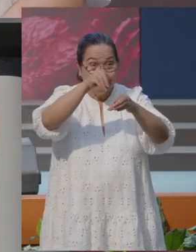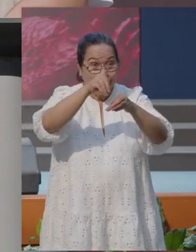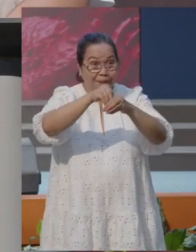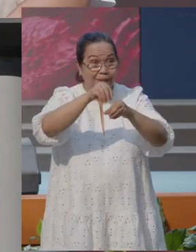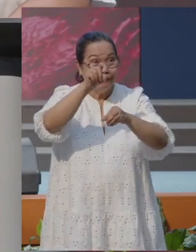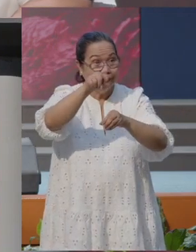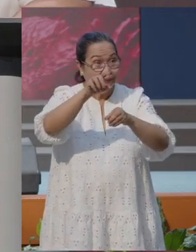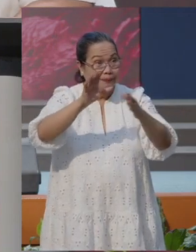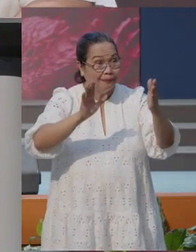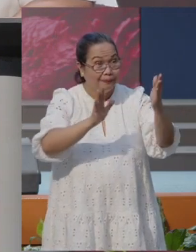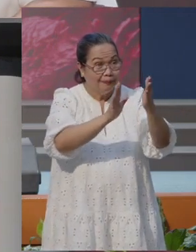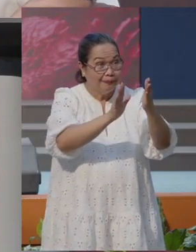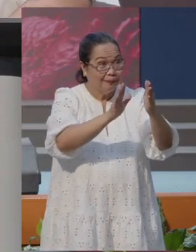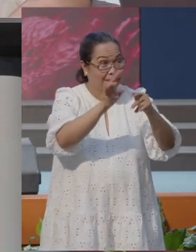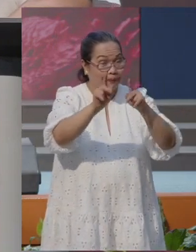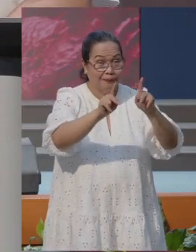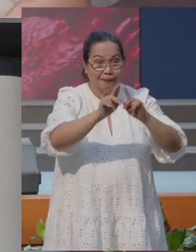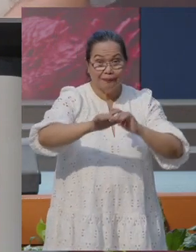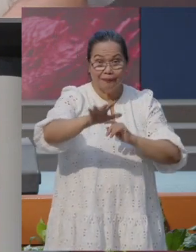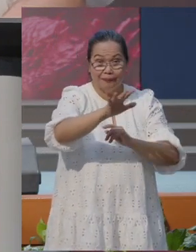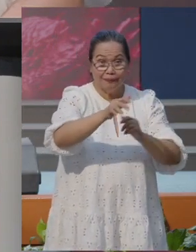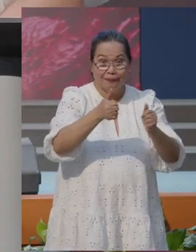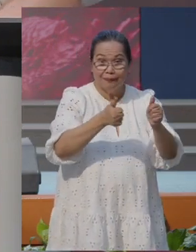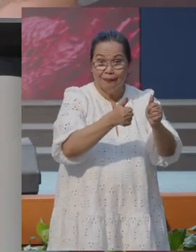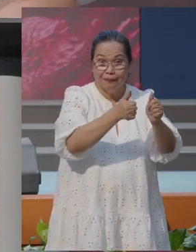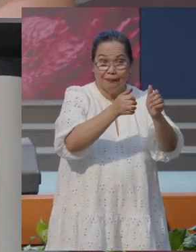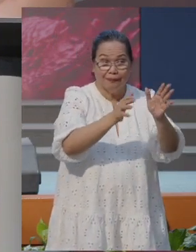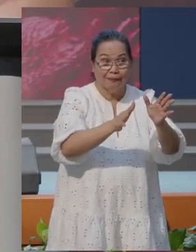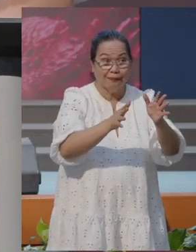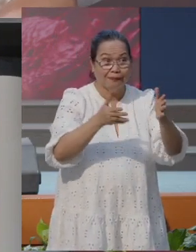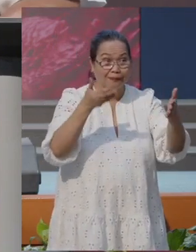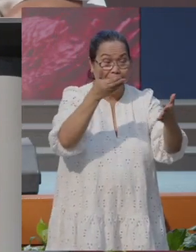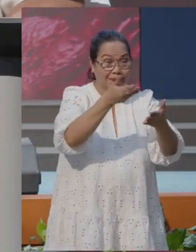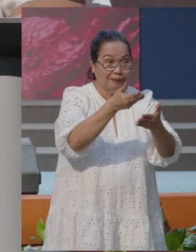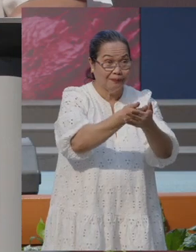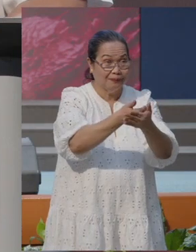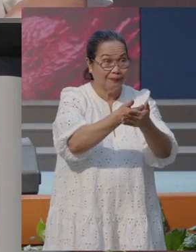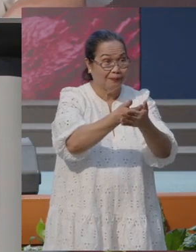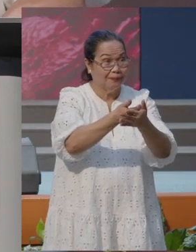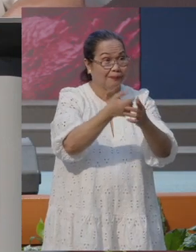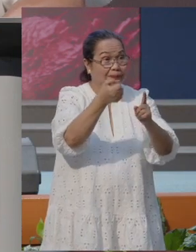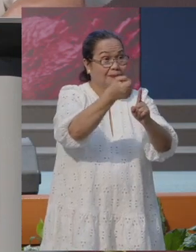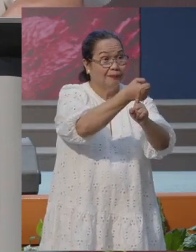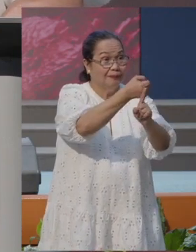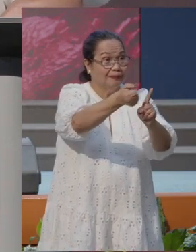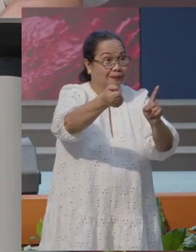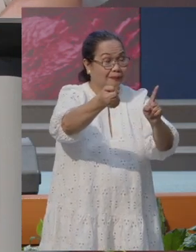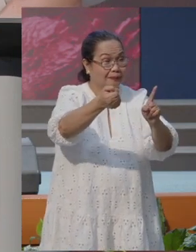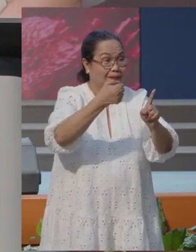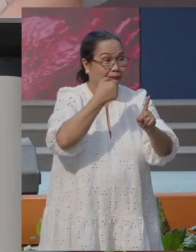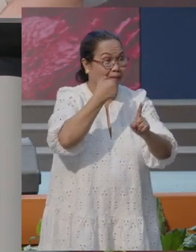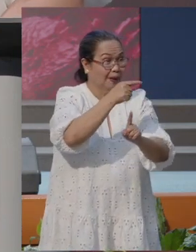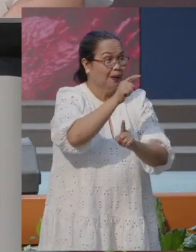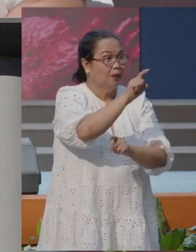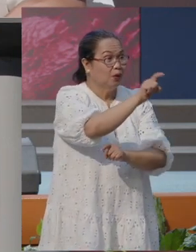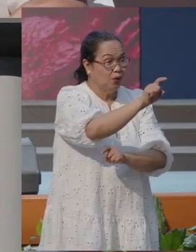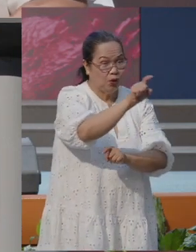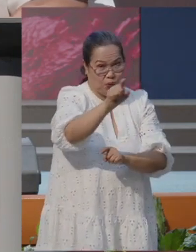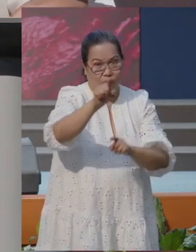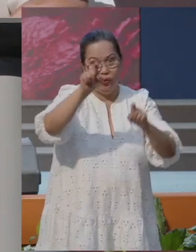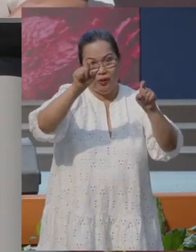Nahaharap ang mga apostol niya sa darating na pag-uusig. Ang sinasabi niya, ihanda niyo ang sarili